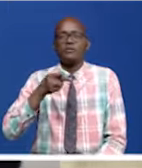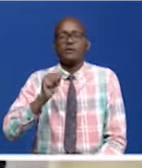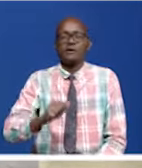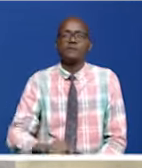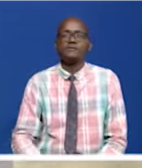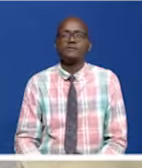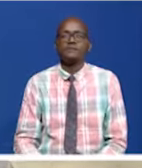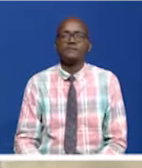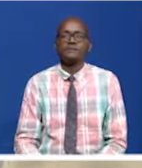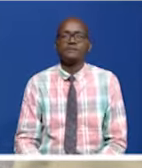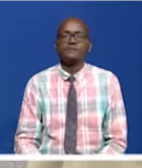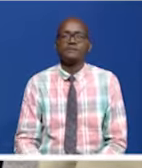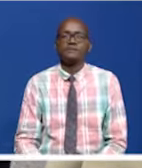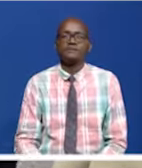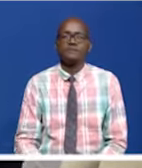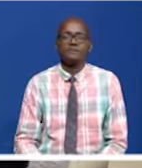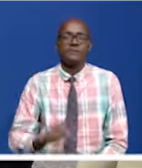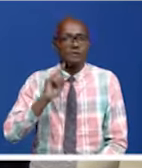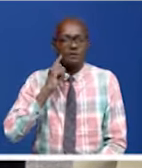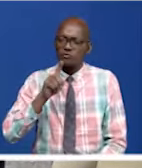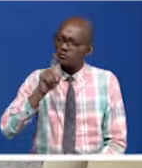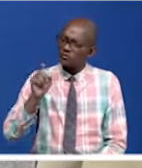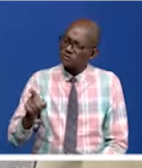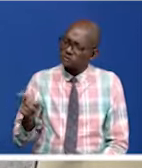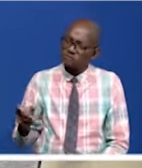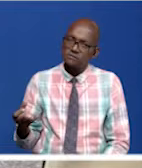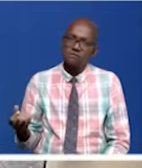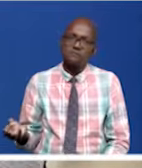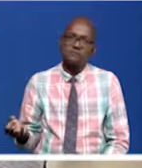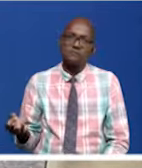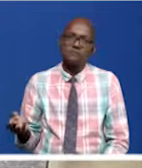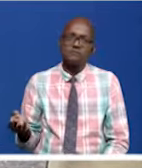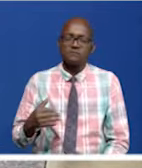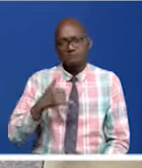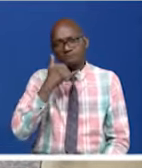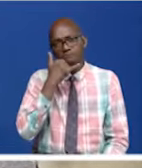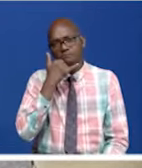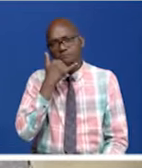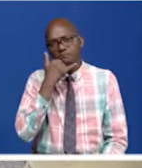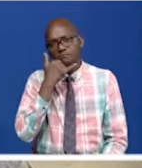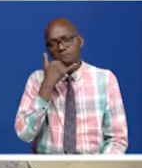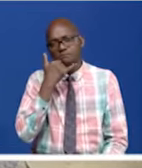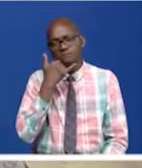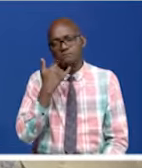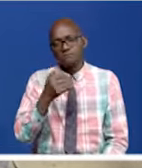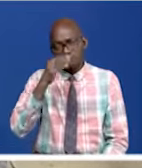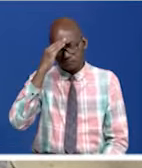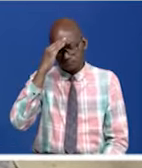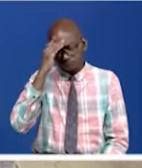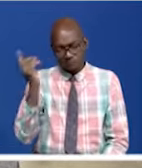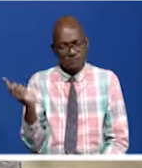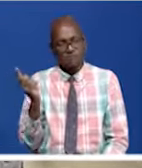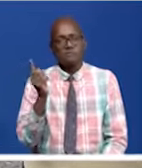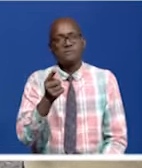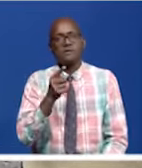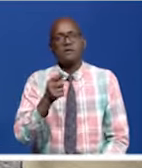abiria tumejaribu kuwauliza wale majerui twauliza kwa kweli walipiga Simu matokeo yake maaskari kutoka kituo Cha